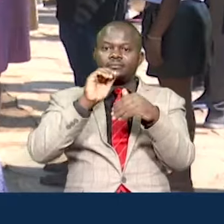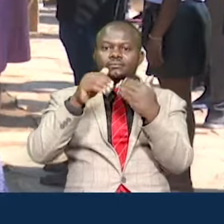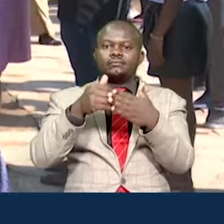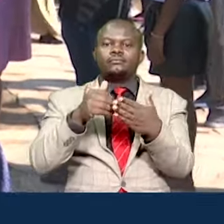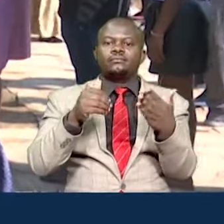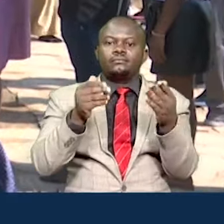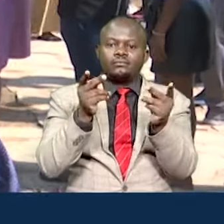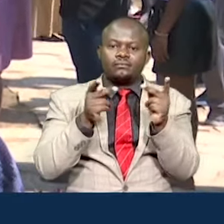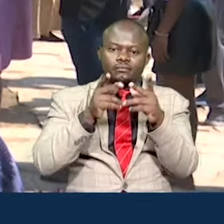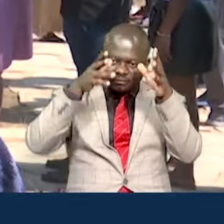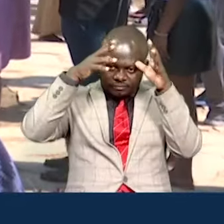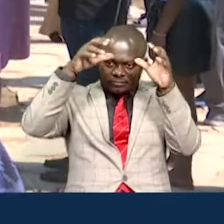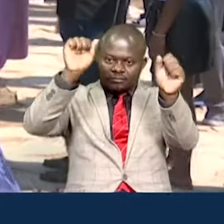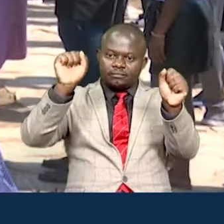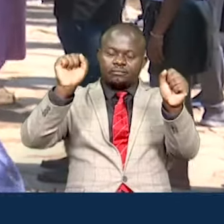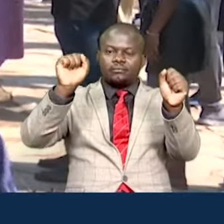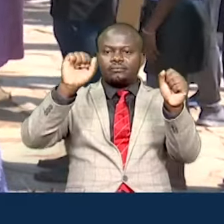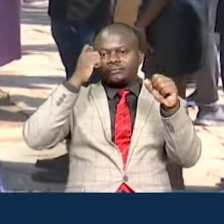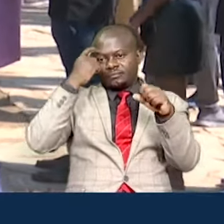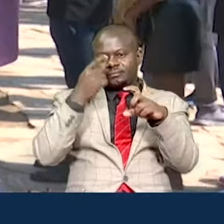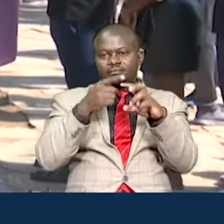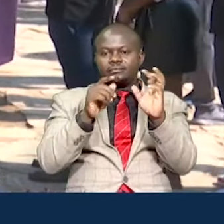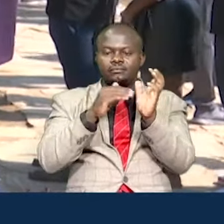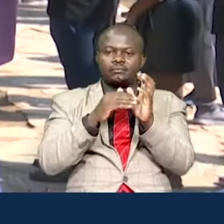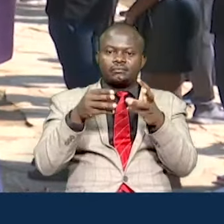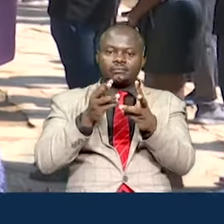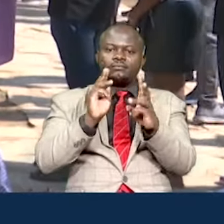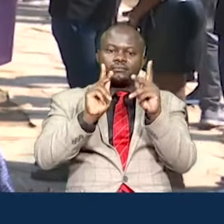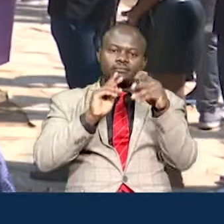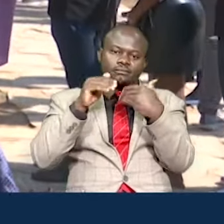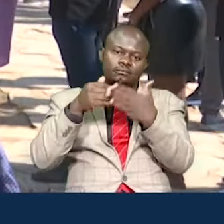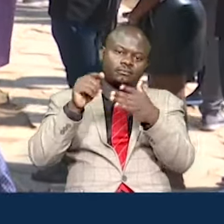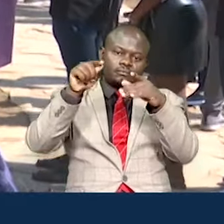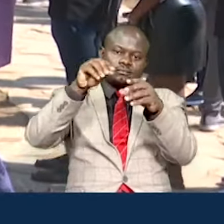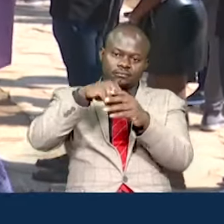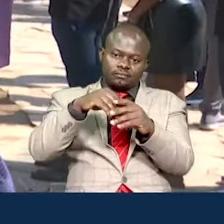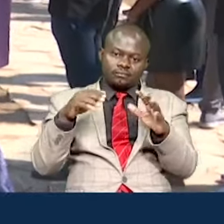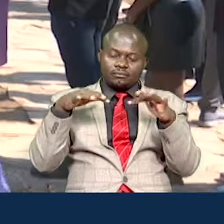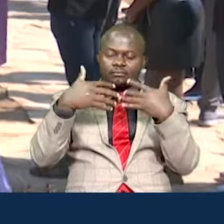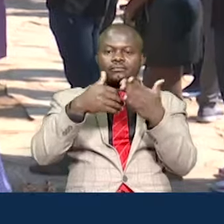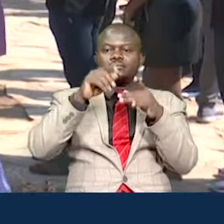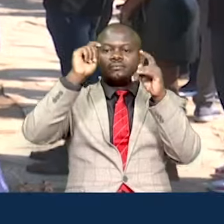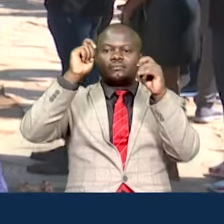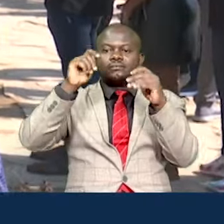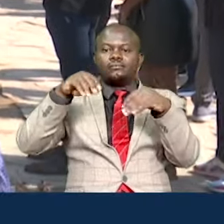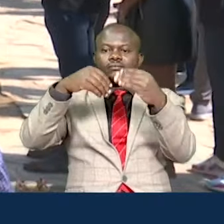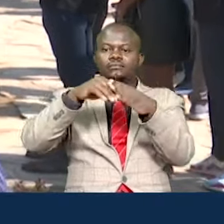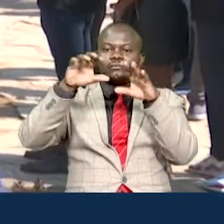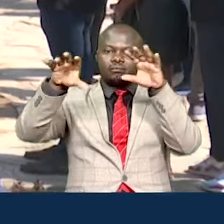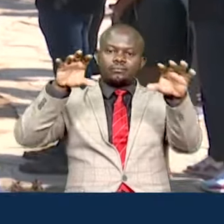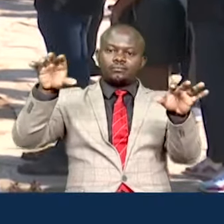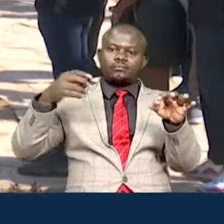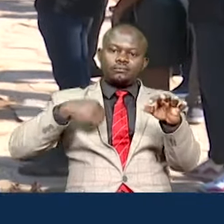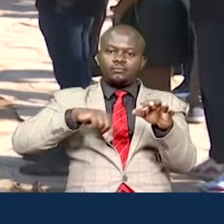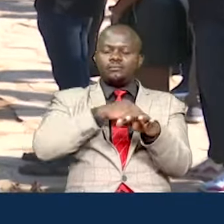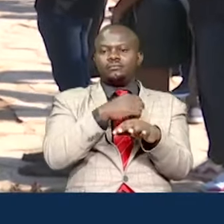ku mwanya w'umukuru w'igihugu n'uburyo abaturage babyitabiriye ndetse n'ubuhamya bwagiye butangwa hirya no hino. Dufite